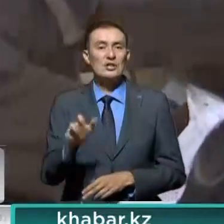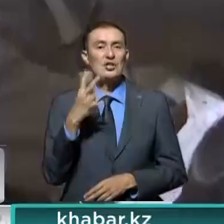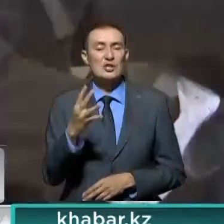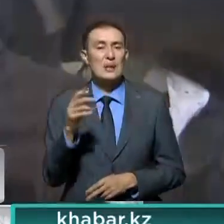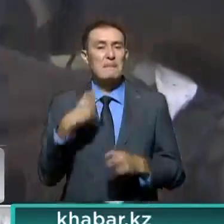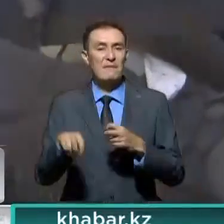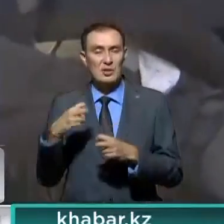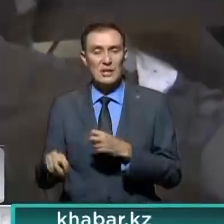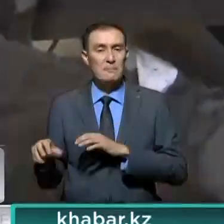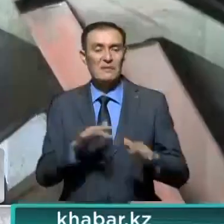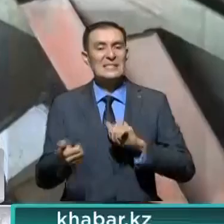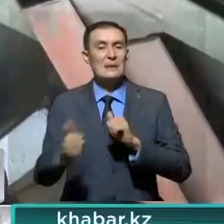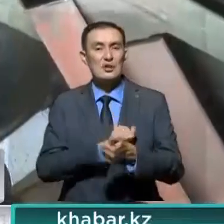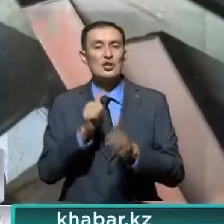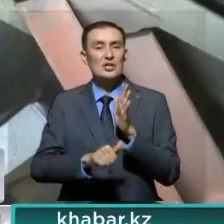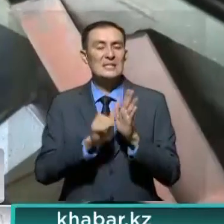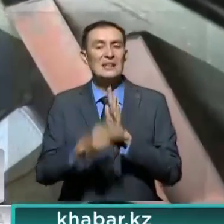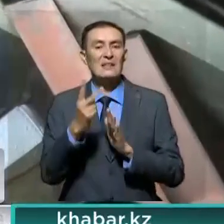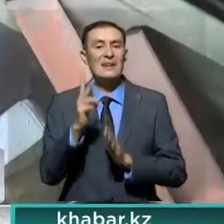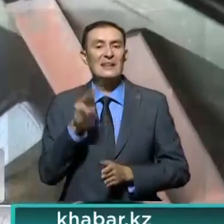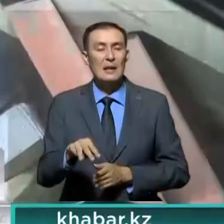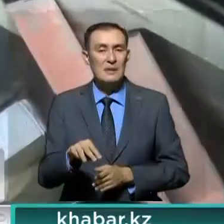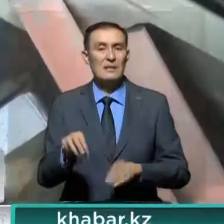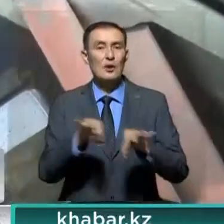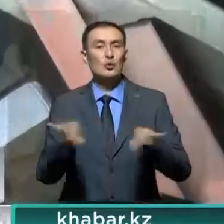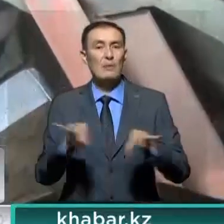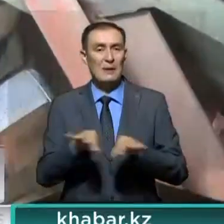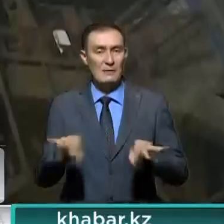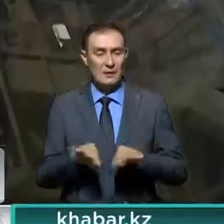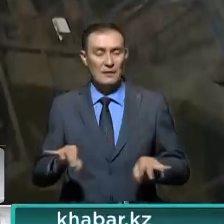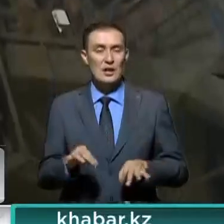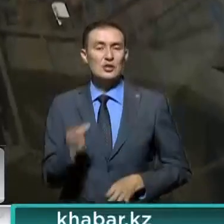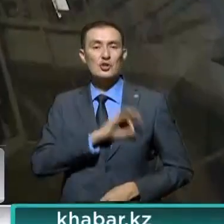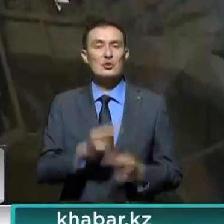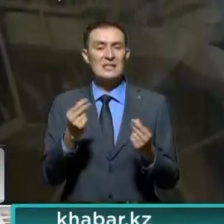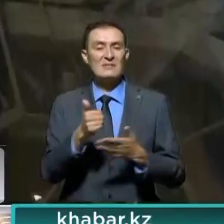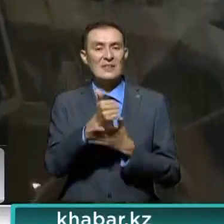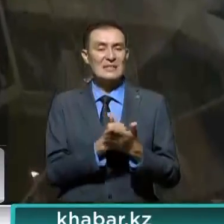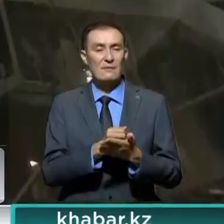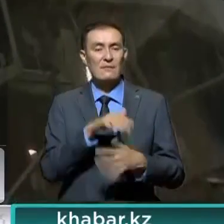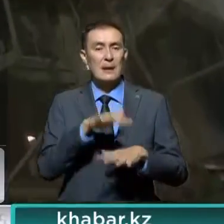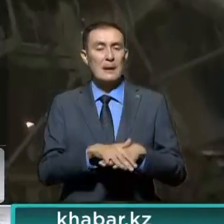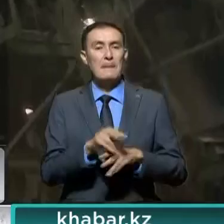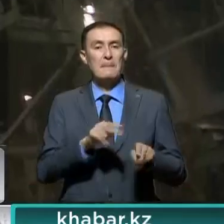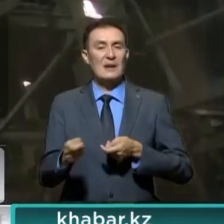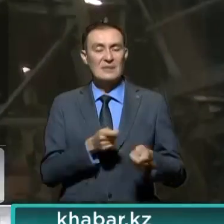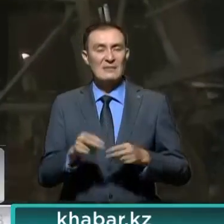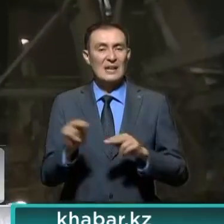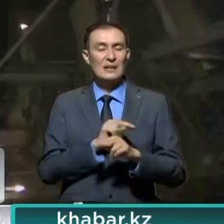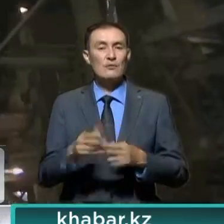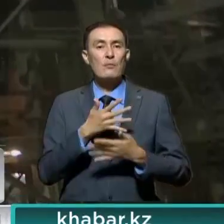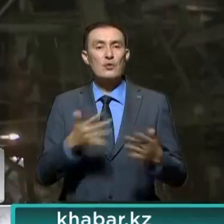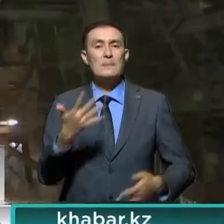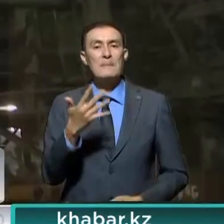повреждения и проведена замена 62 километров трубопровода. За счет средств резерва правительства ведется реконструкция более